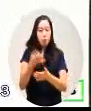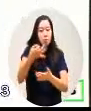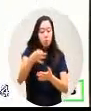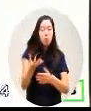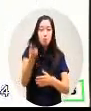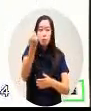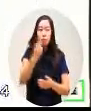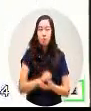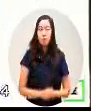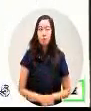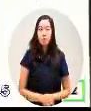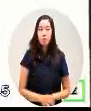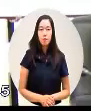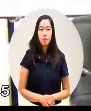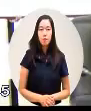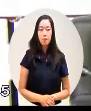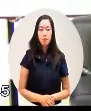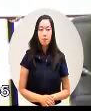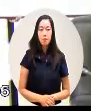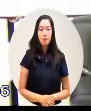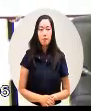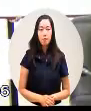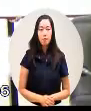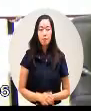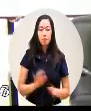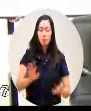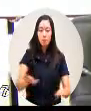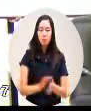哈、哦、啊，所以讲就讲